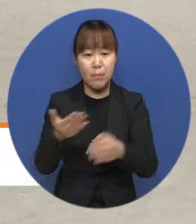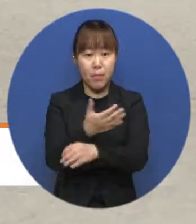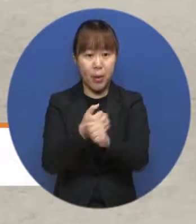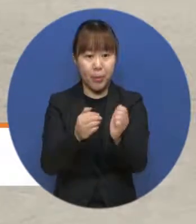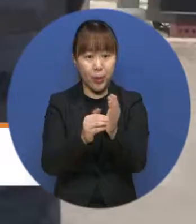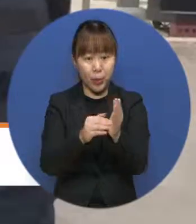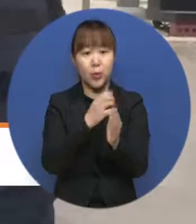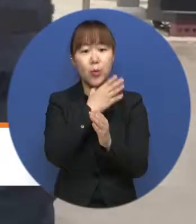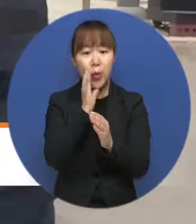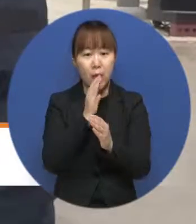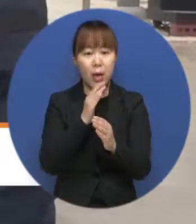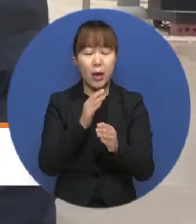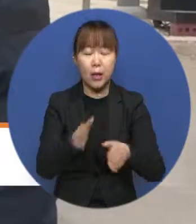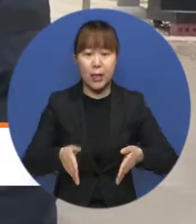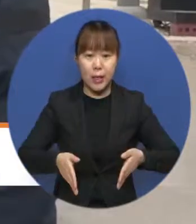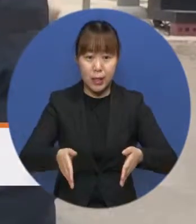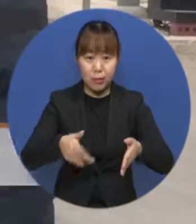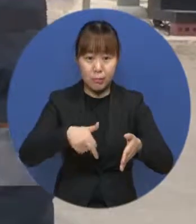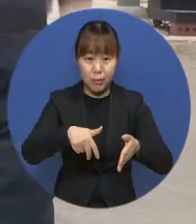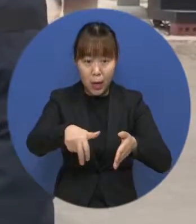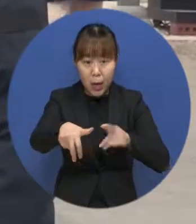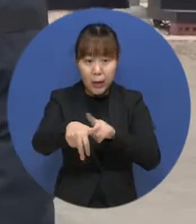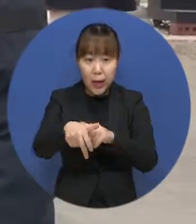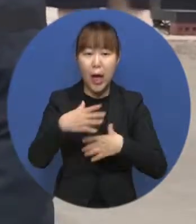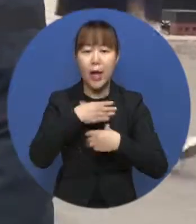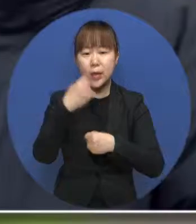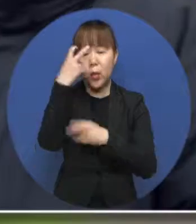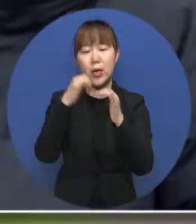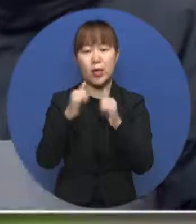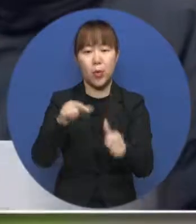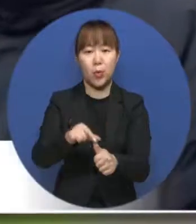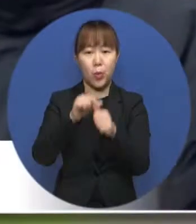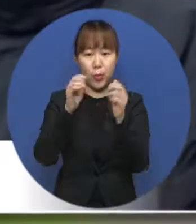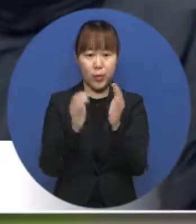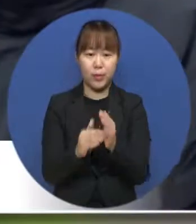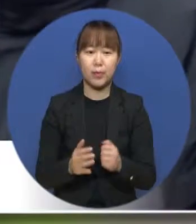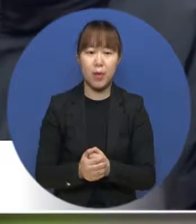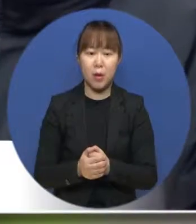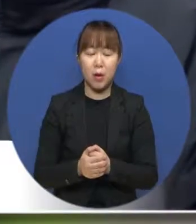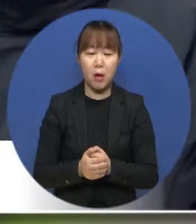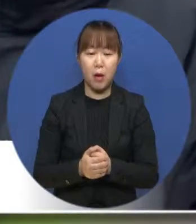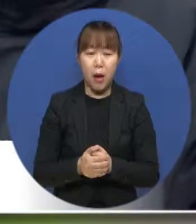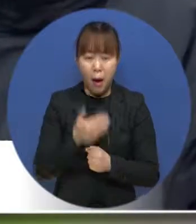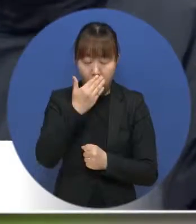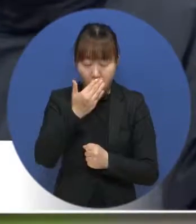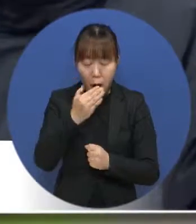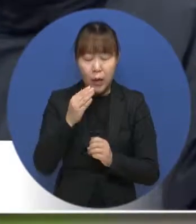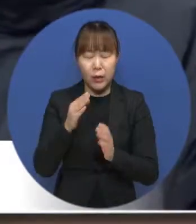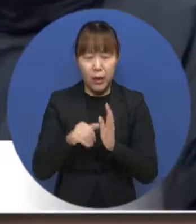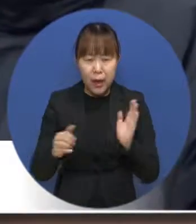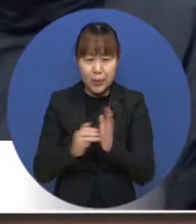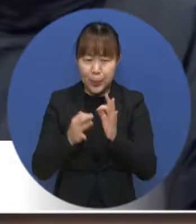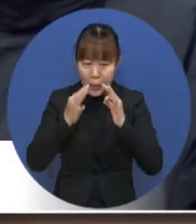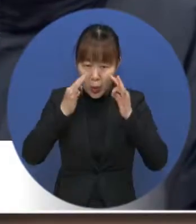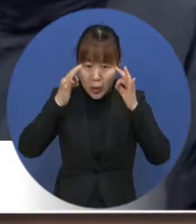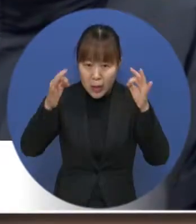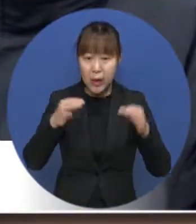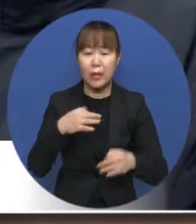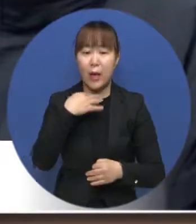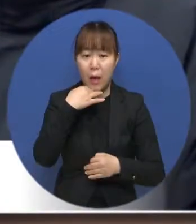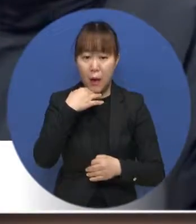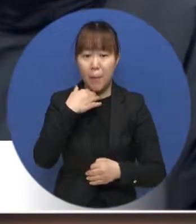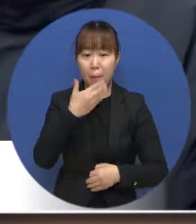노인들을 보행자 통행 안전관리자 로 고용한 겁니다 흠 남용될 까지 최선을 다하여서 날